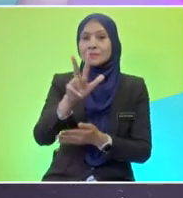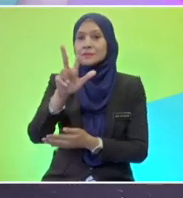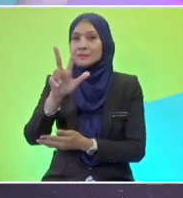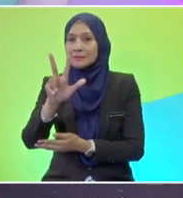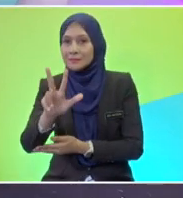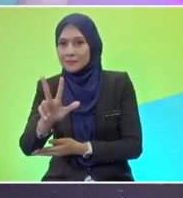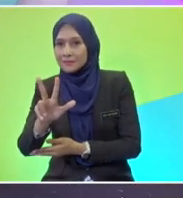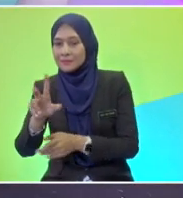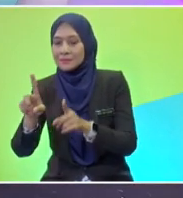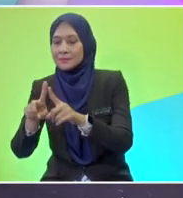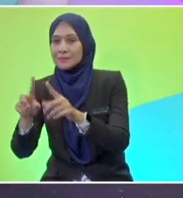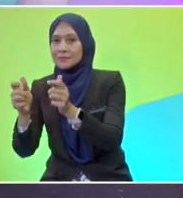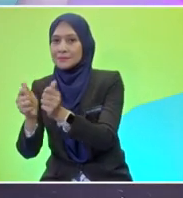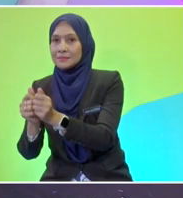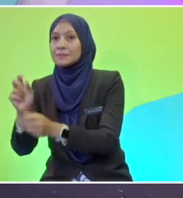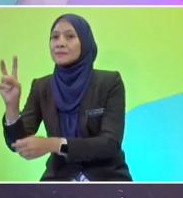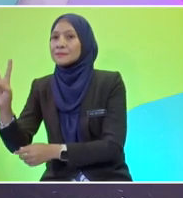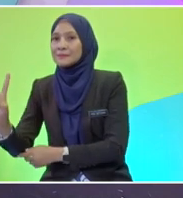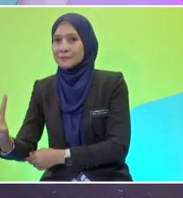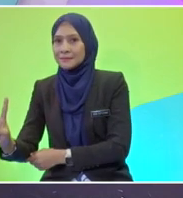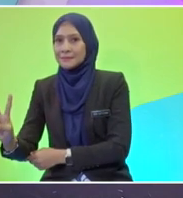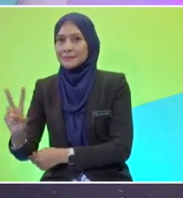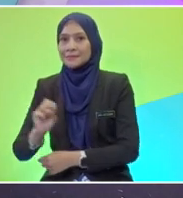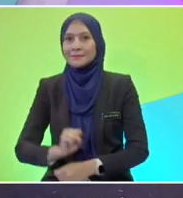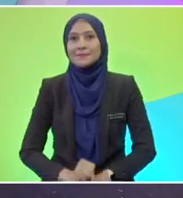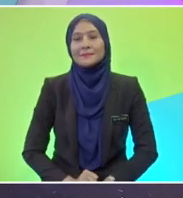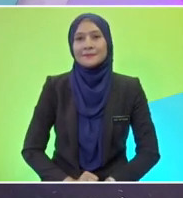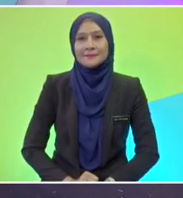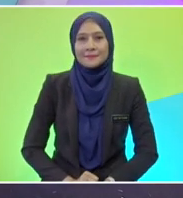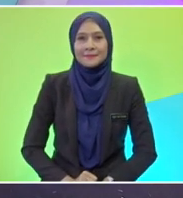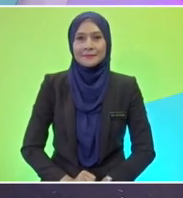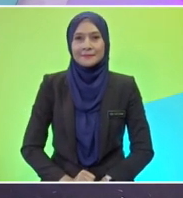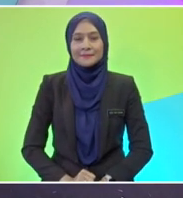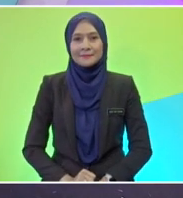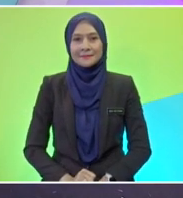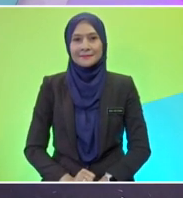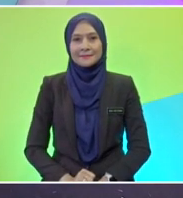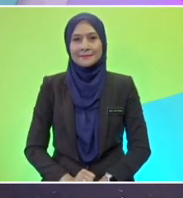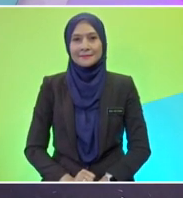tolak tiga sama dengan dua.